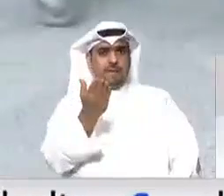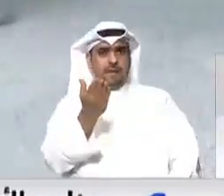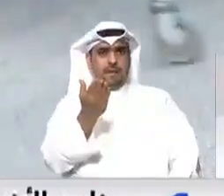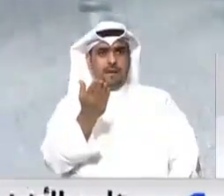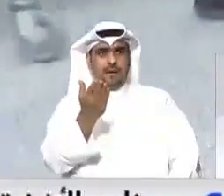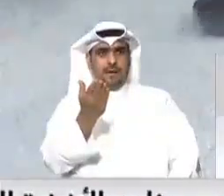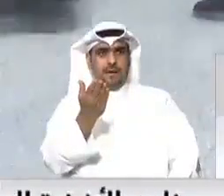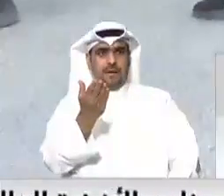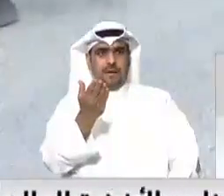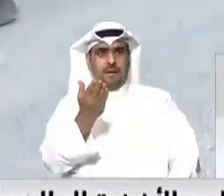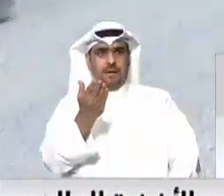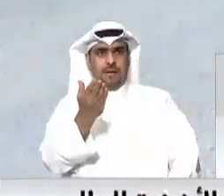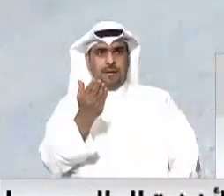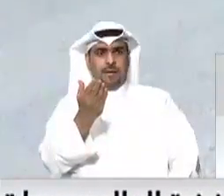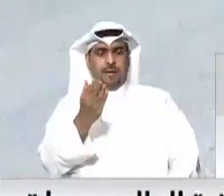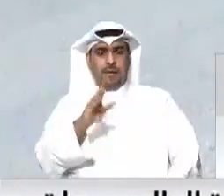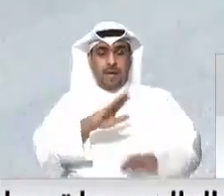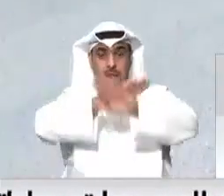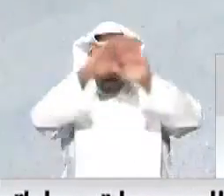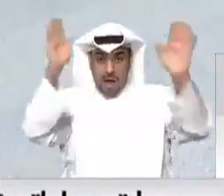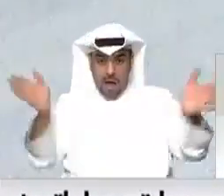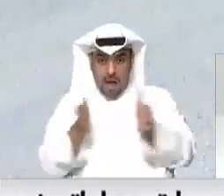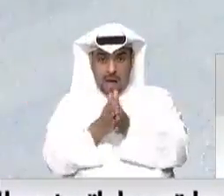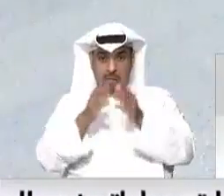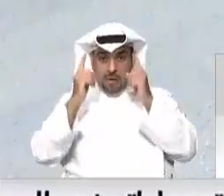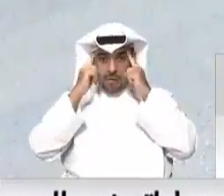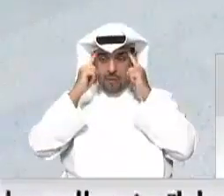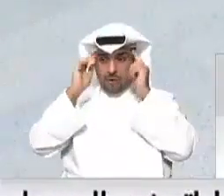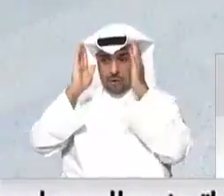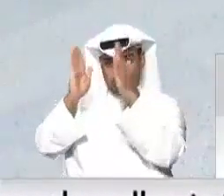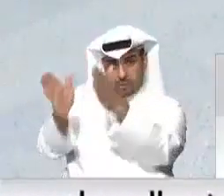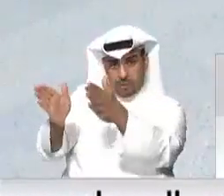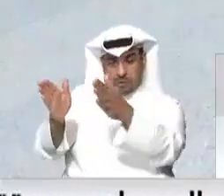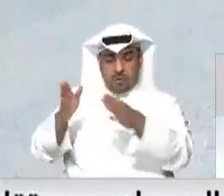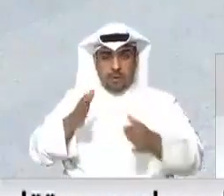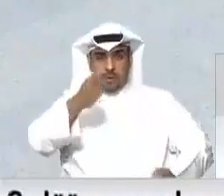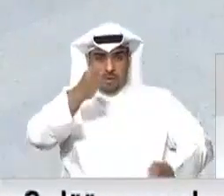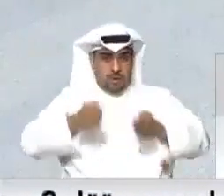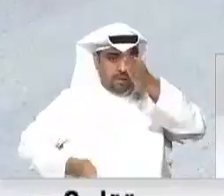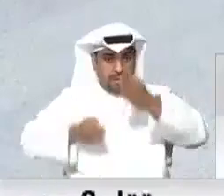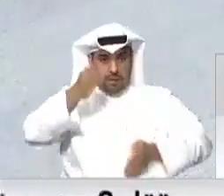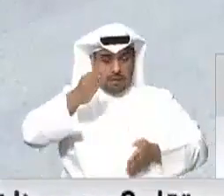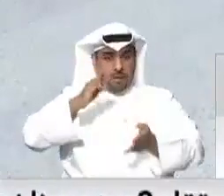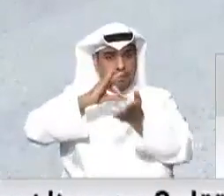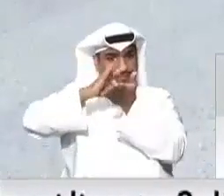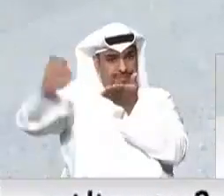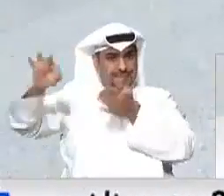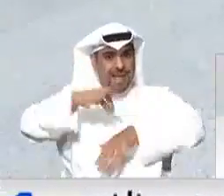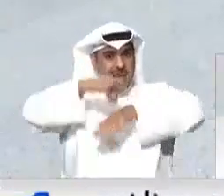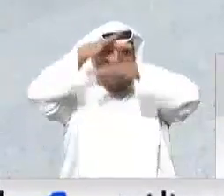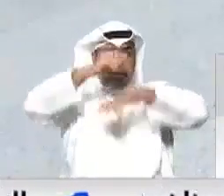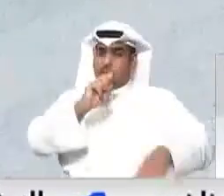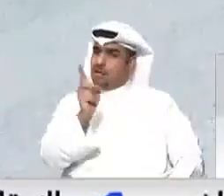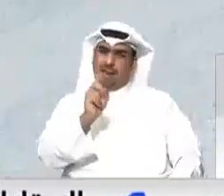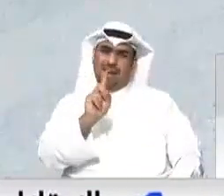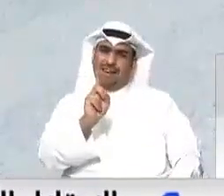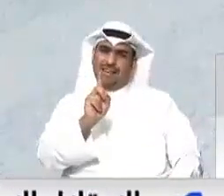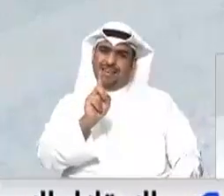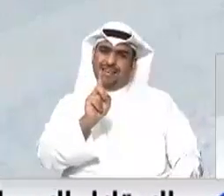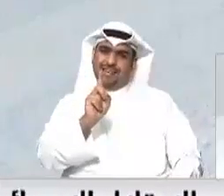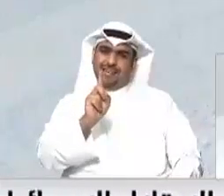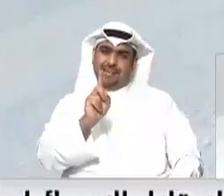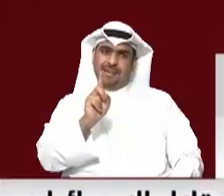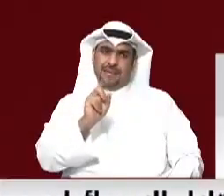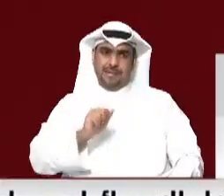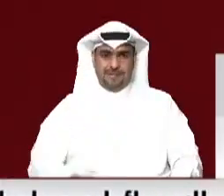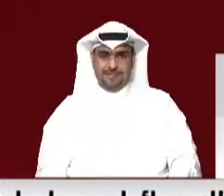هذا صعب انه تعتمدي عليه اعتماد كلي والعنصر البشري يلتغى فيعني مستحيل